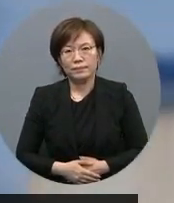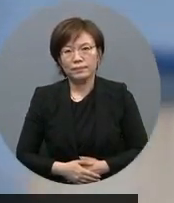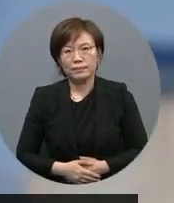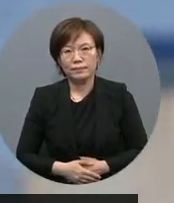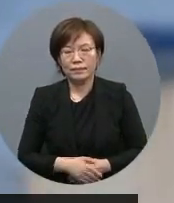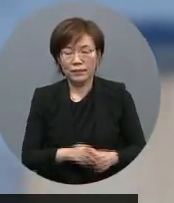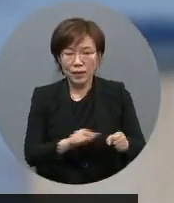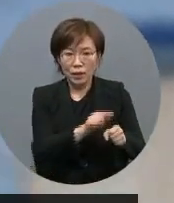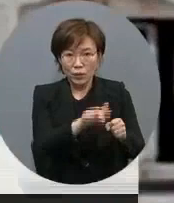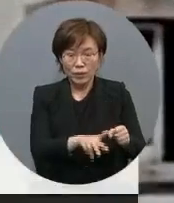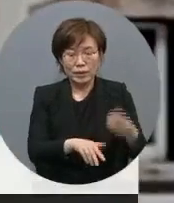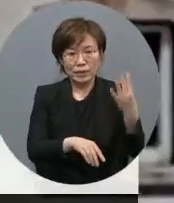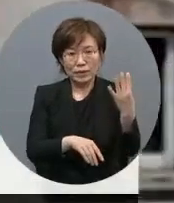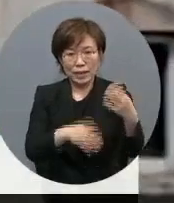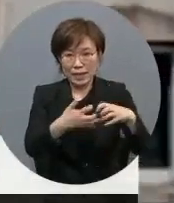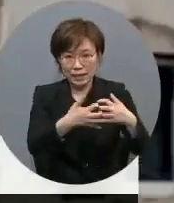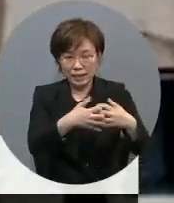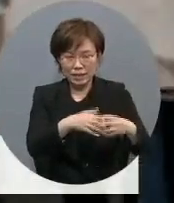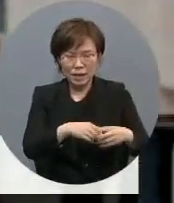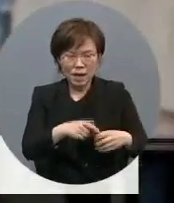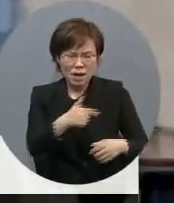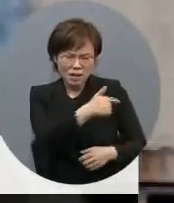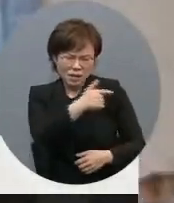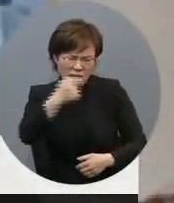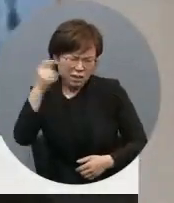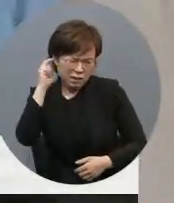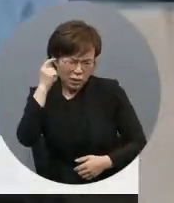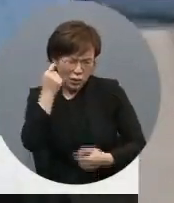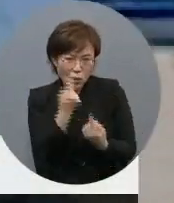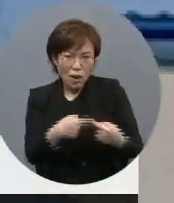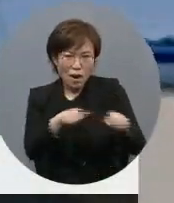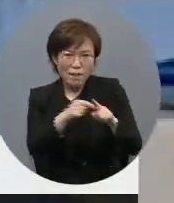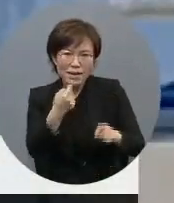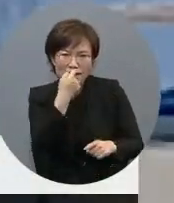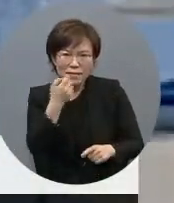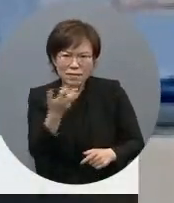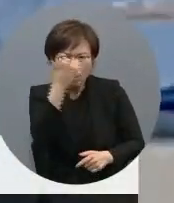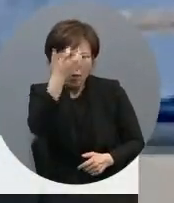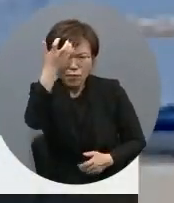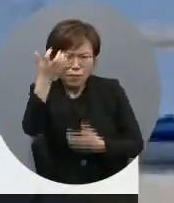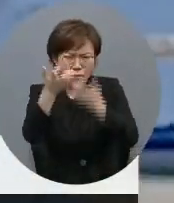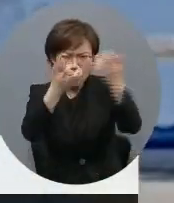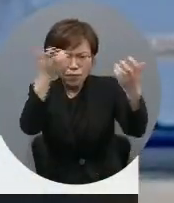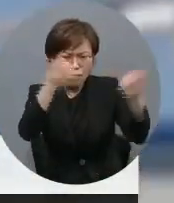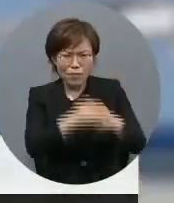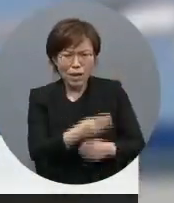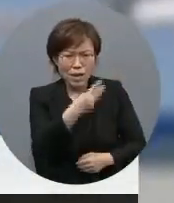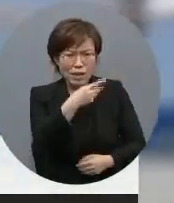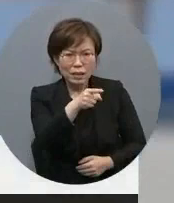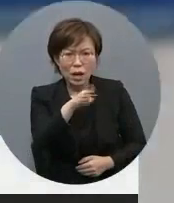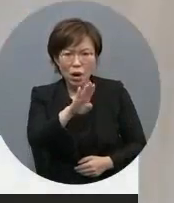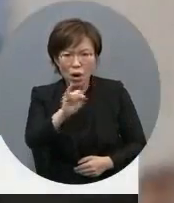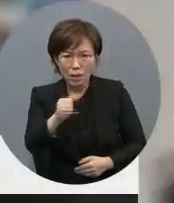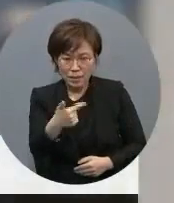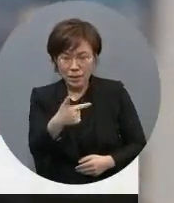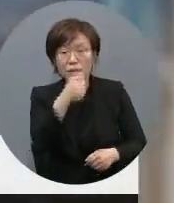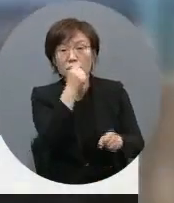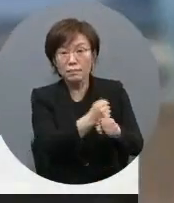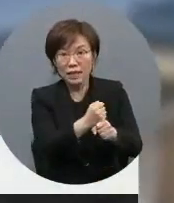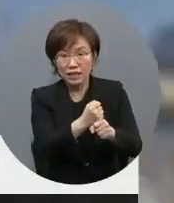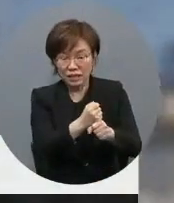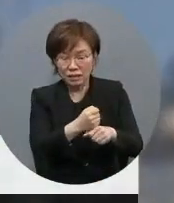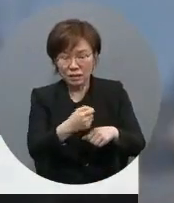신고리 원전 4호기에서 굉음과 함께 흰 연기가 뿜어져 나옵니다. 터빈을 돌려 전기를 만들어야 할